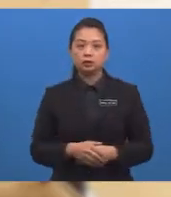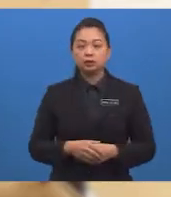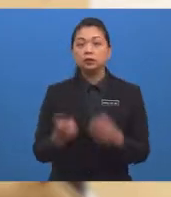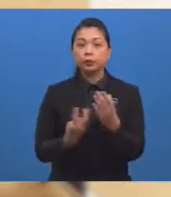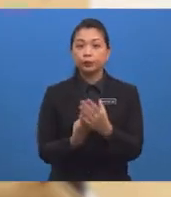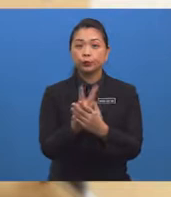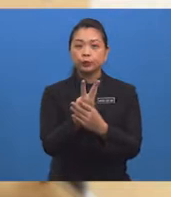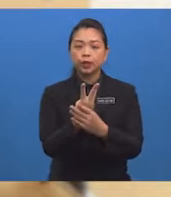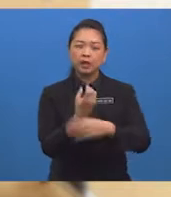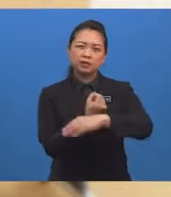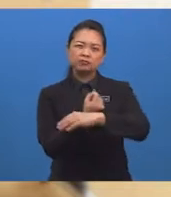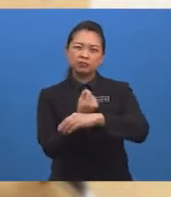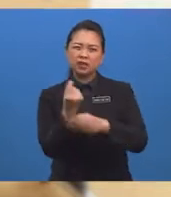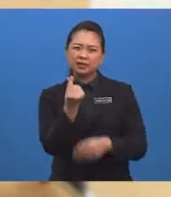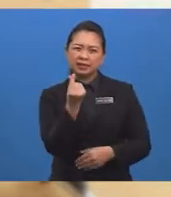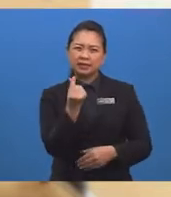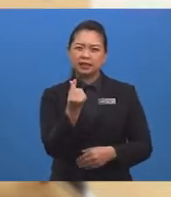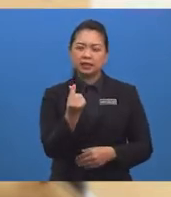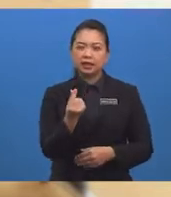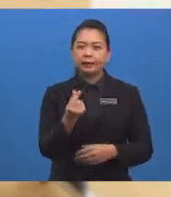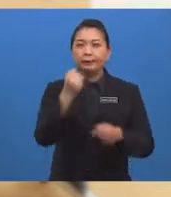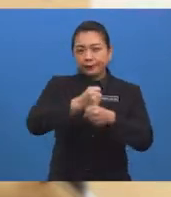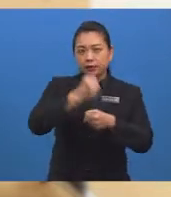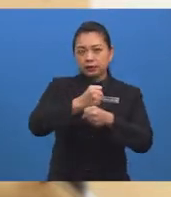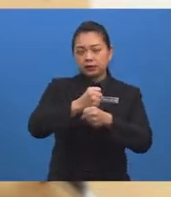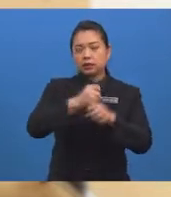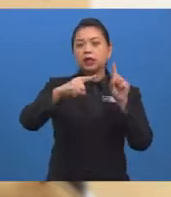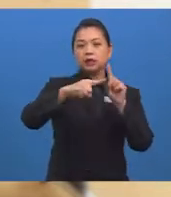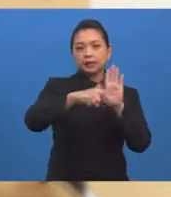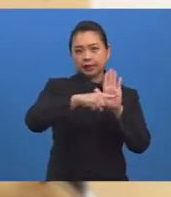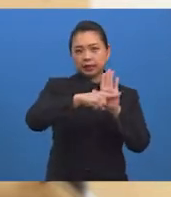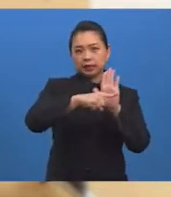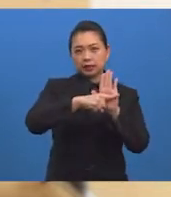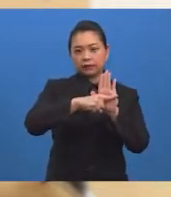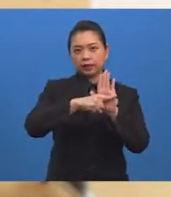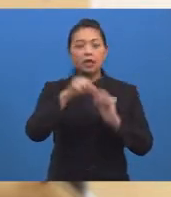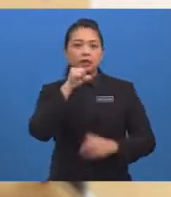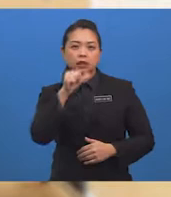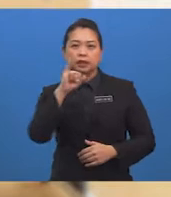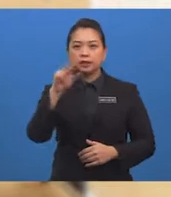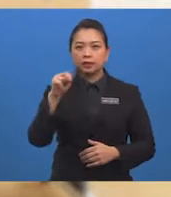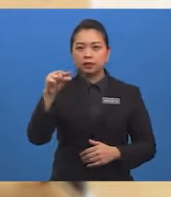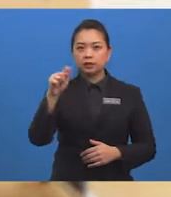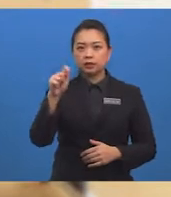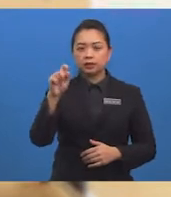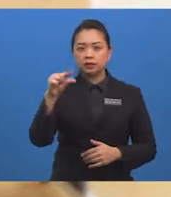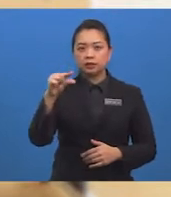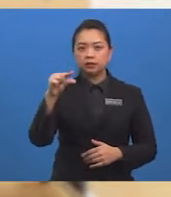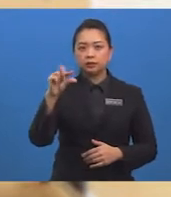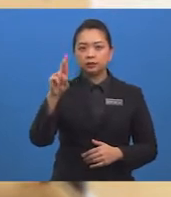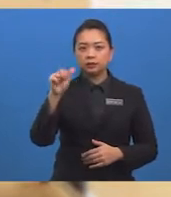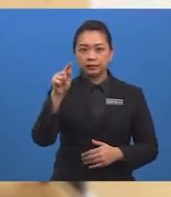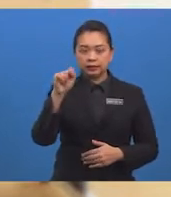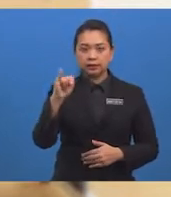Kewujudan segelintir pegawai yang bersikap negatif, tidak berintegriti sememangnya akan menjejaskan mutu